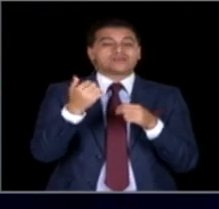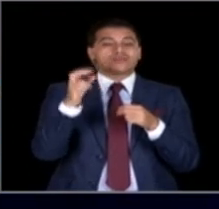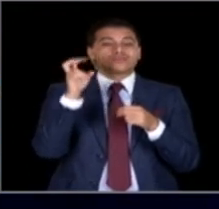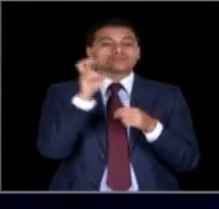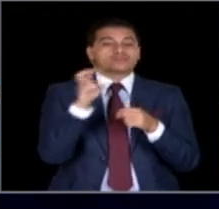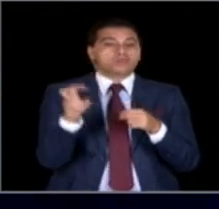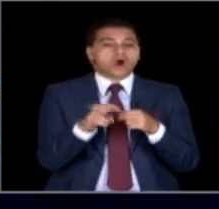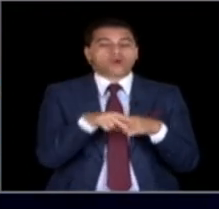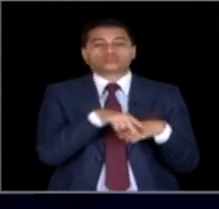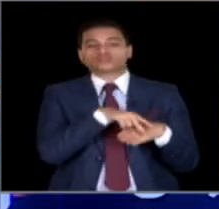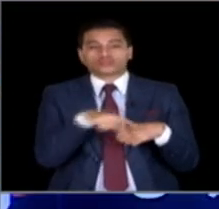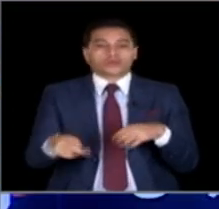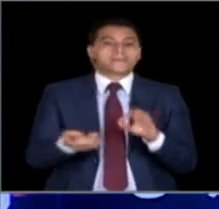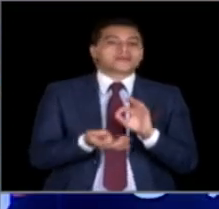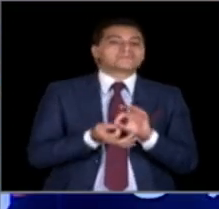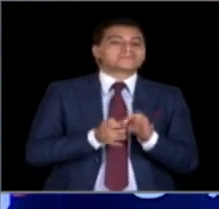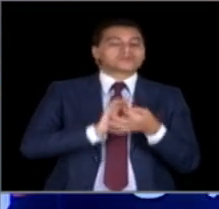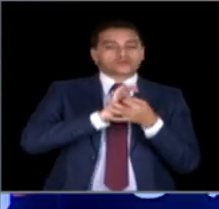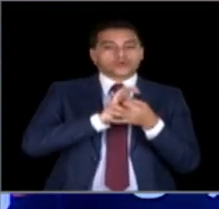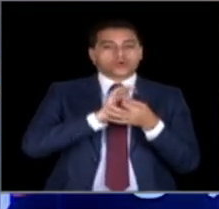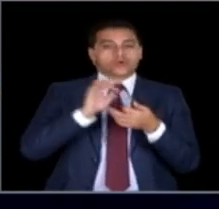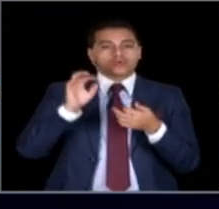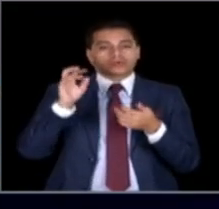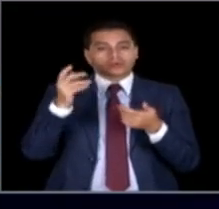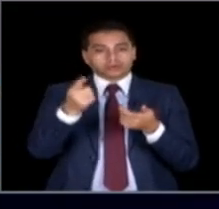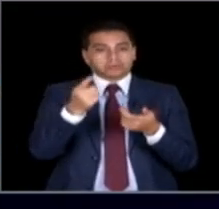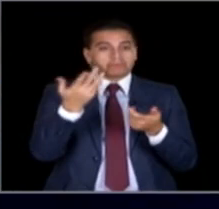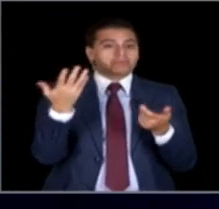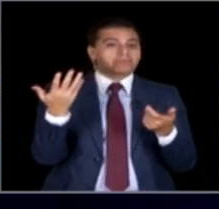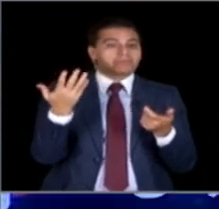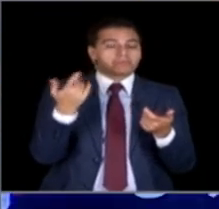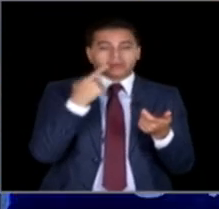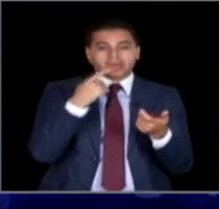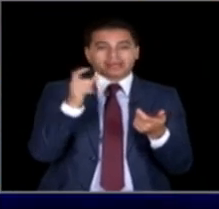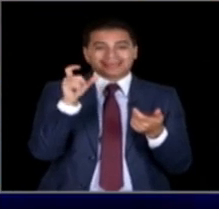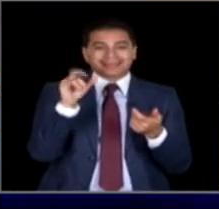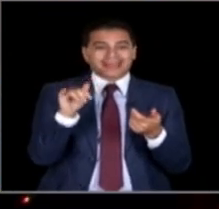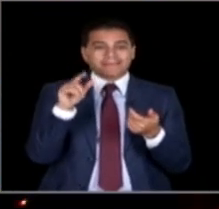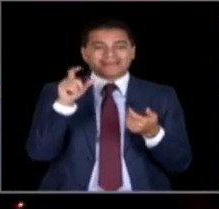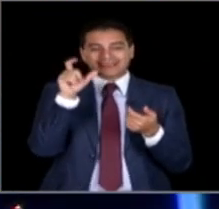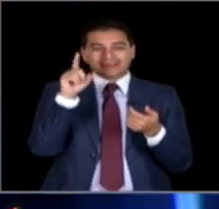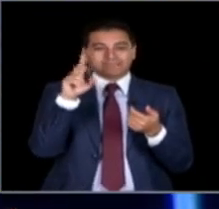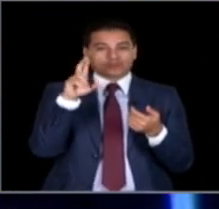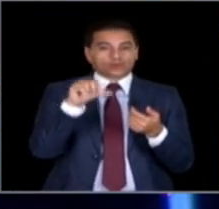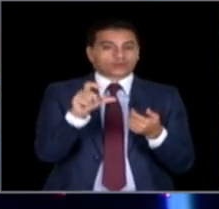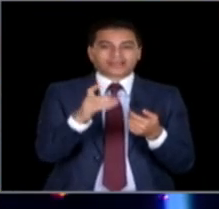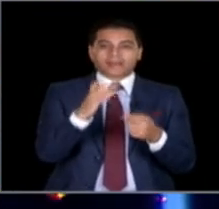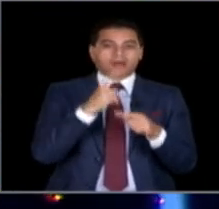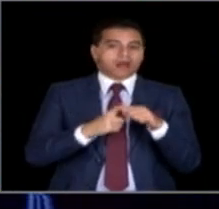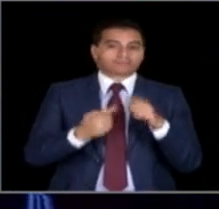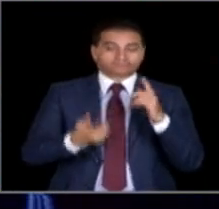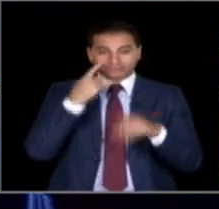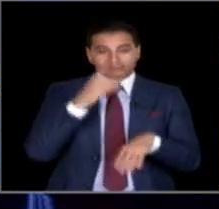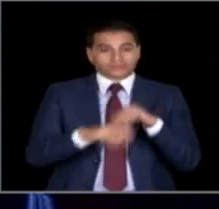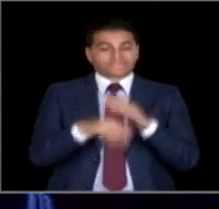ايمان محمد اجابتك؟ نبتون. اجابه خاطئه. فرصه بقى تتعادلوا.